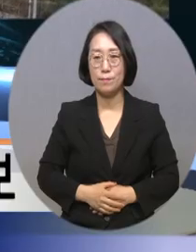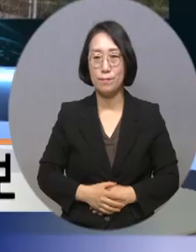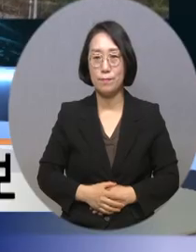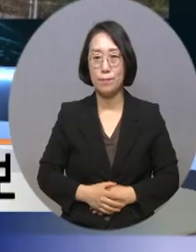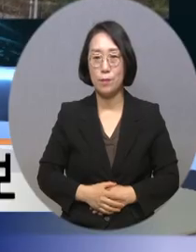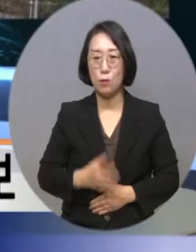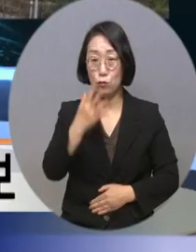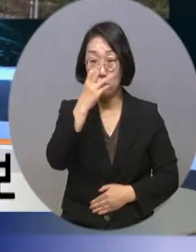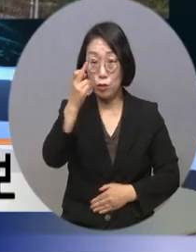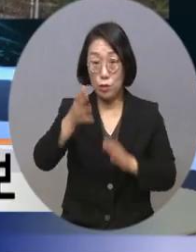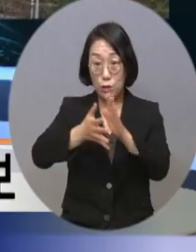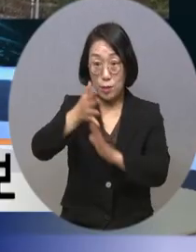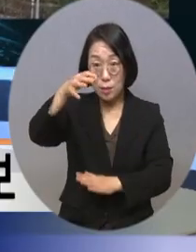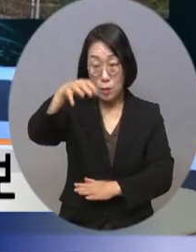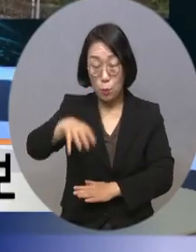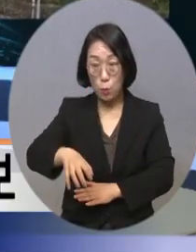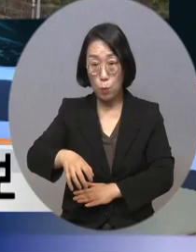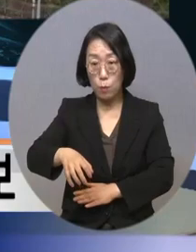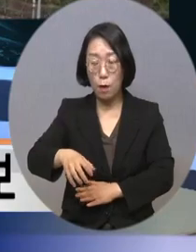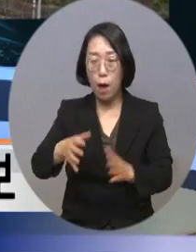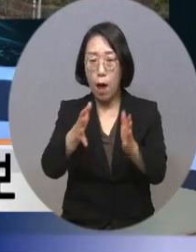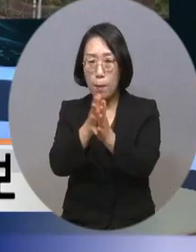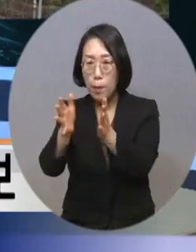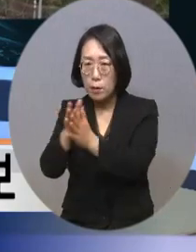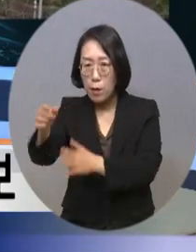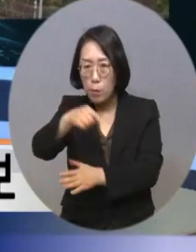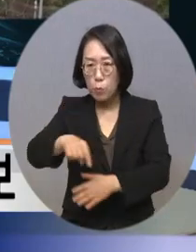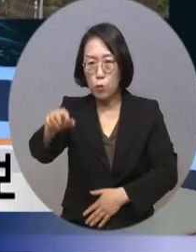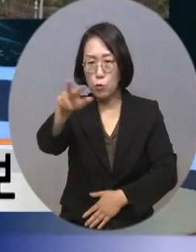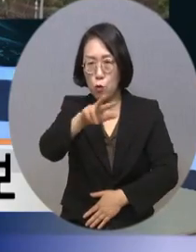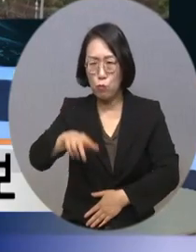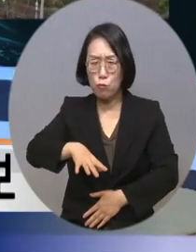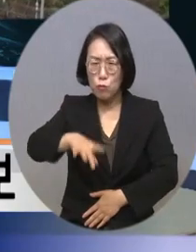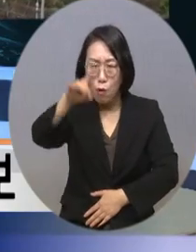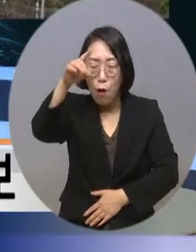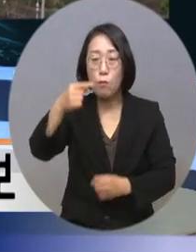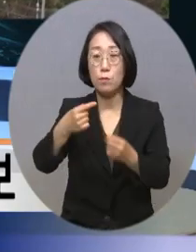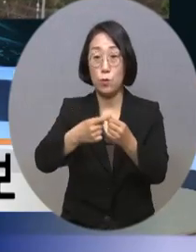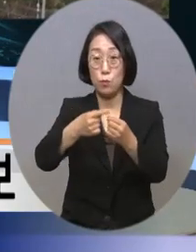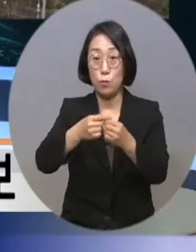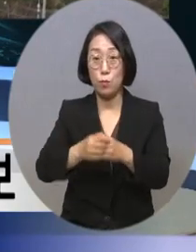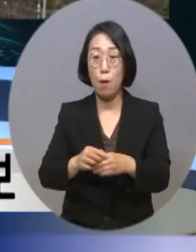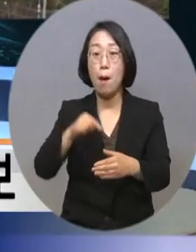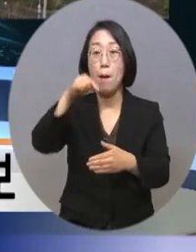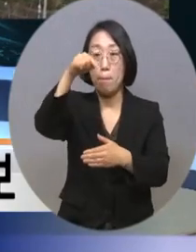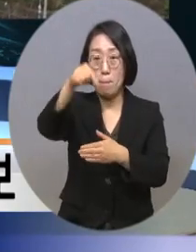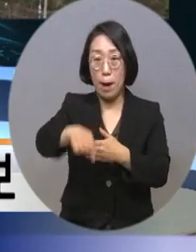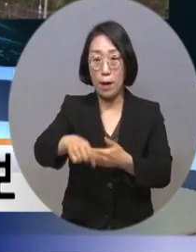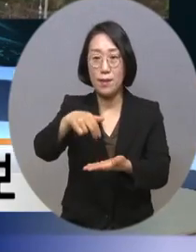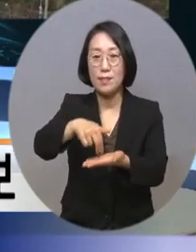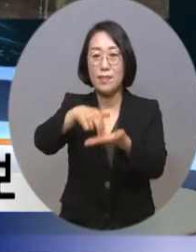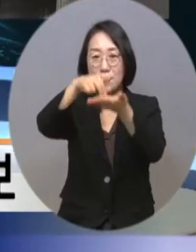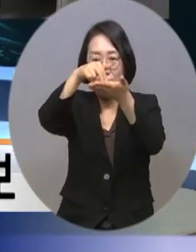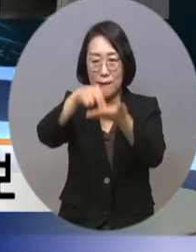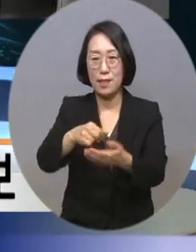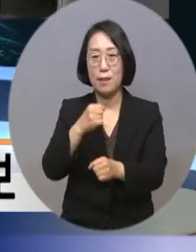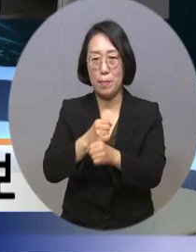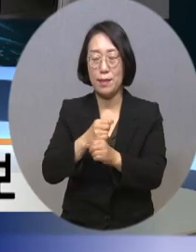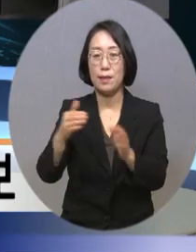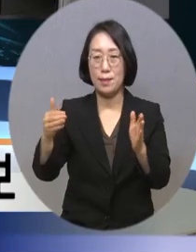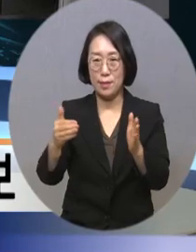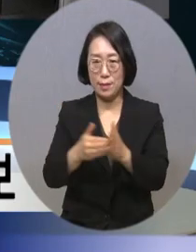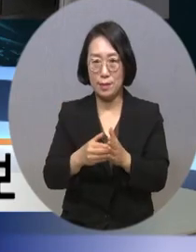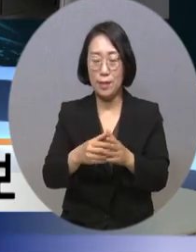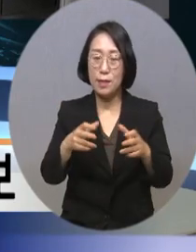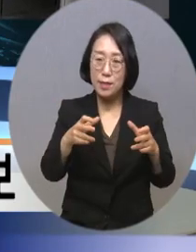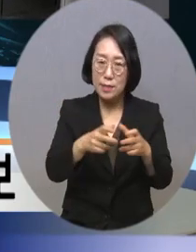전남 순천시에서 단일 아파트로는 전국 최초로 5개 승강기가 설치됐습니다. 장애인과 노약자의